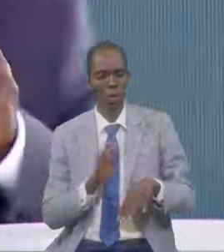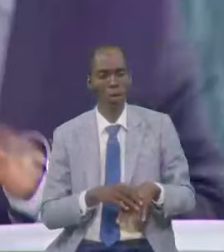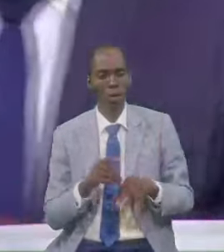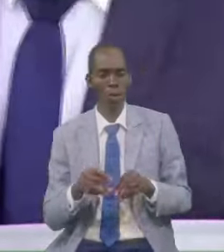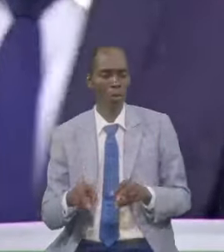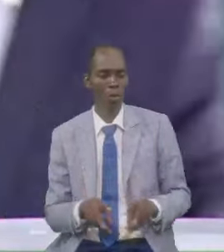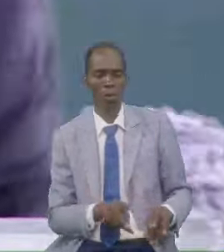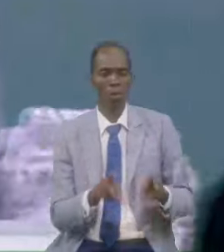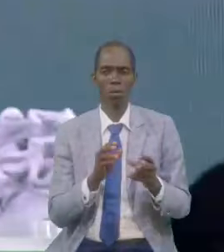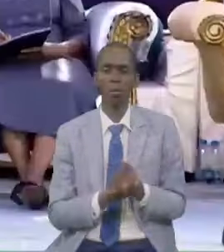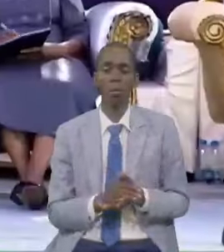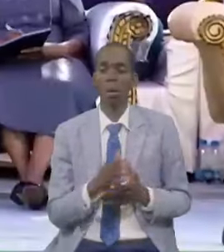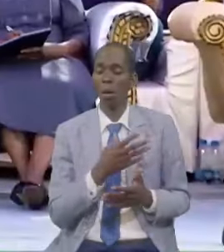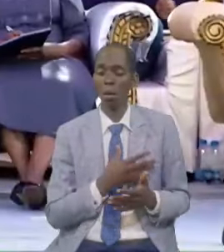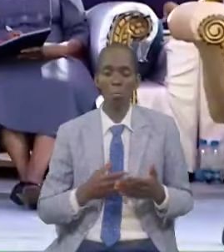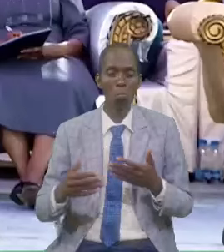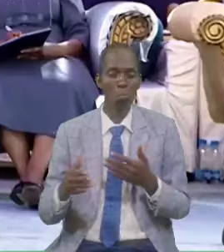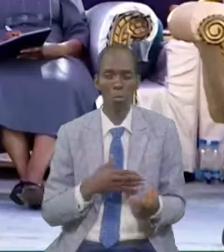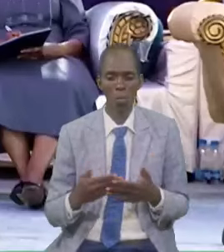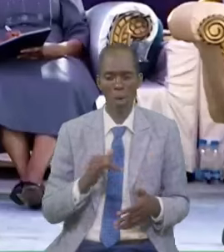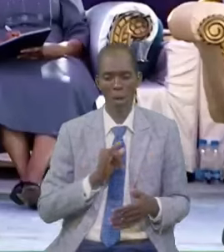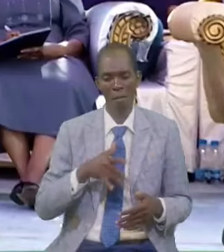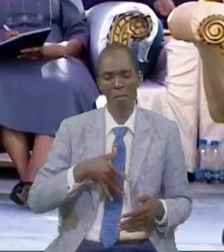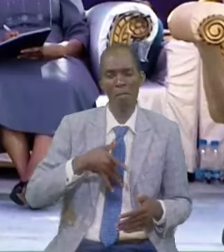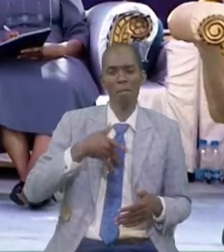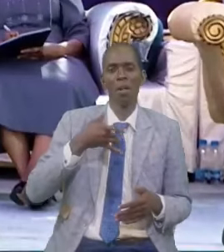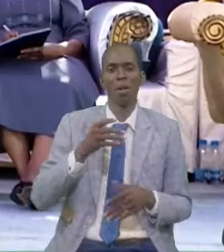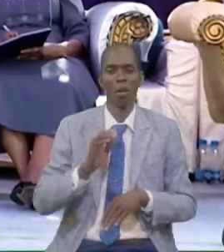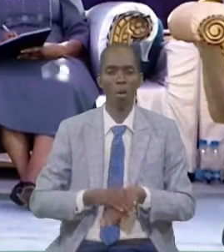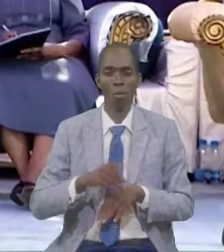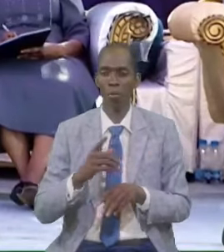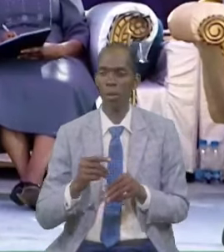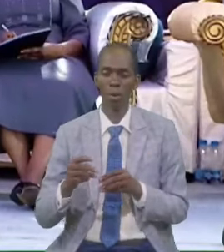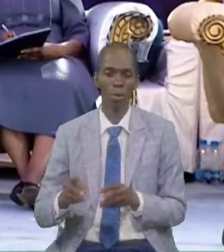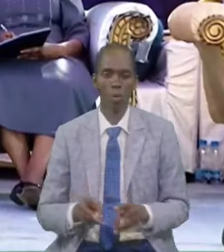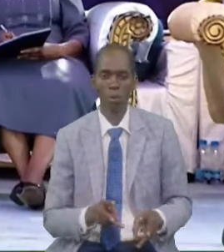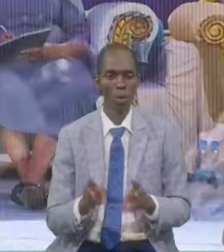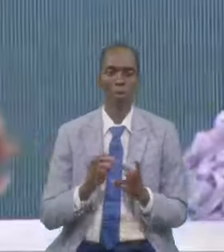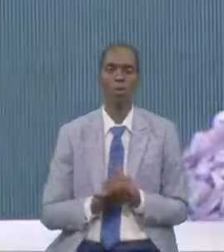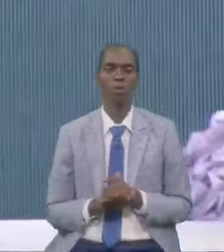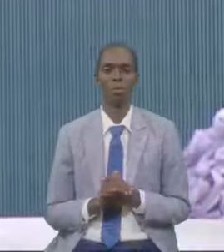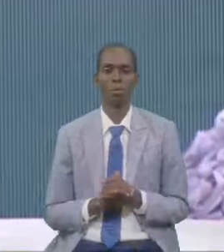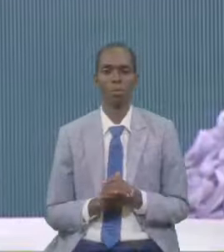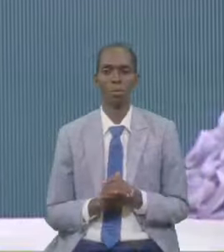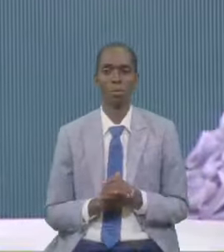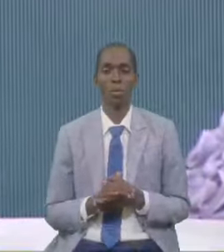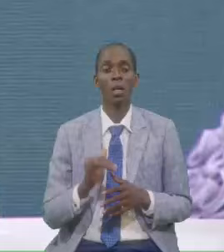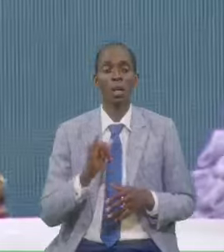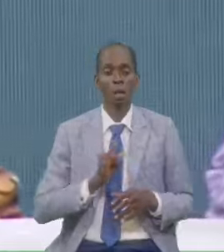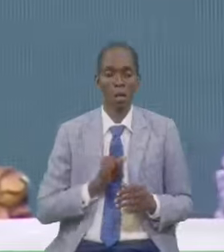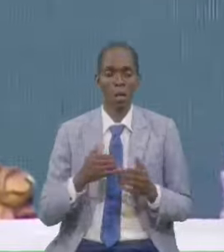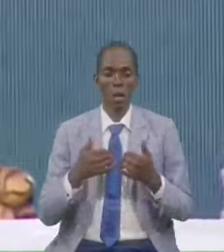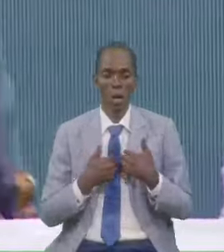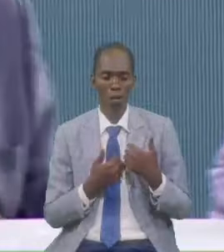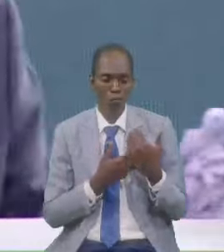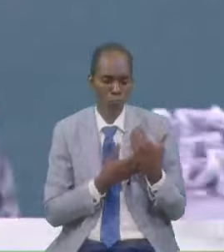సరే, and whatever I feel on the way, నాకు మార్గంలో ఏమనిపించినా సరే, I have confidence in my God.